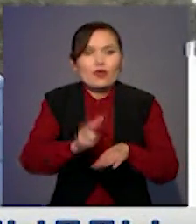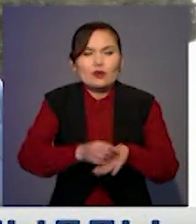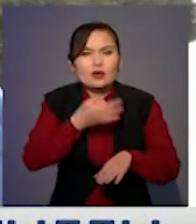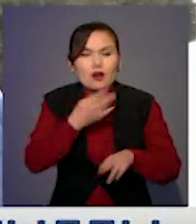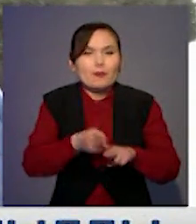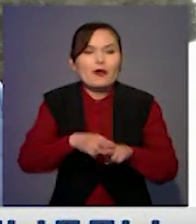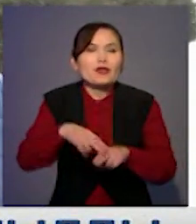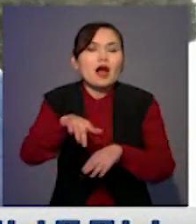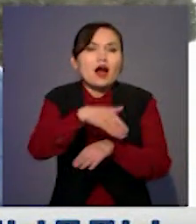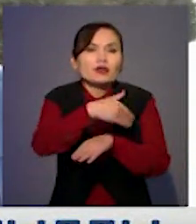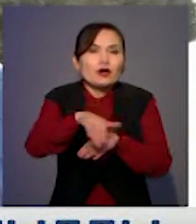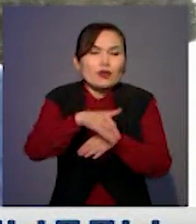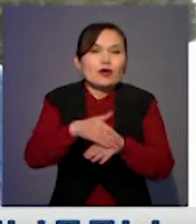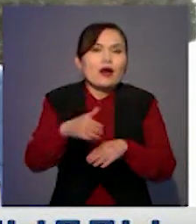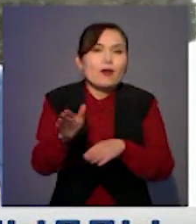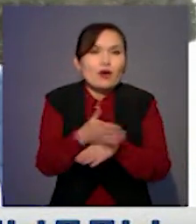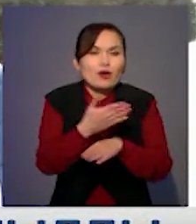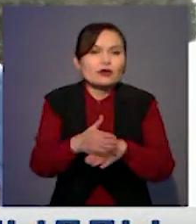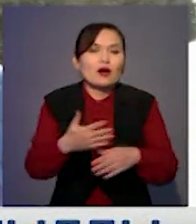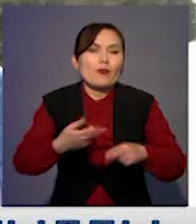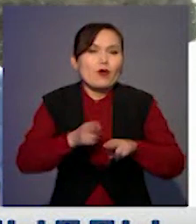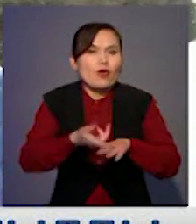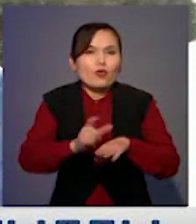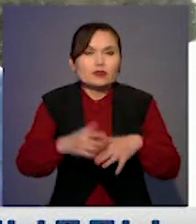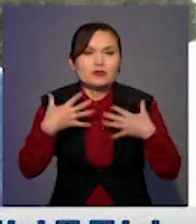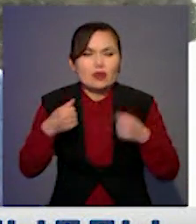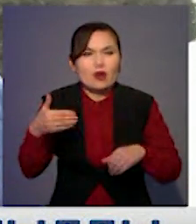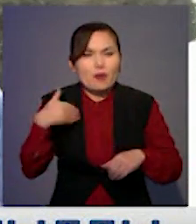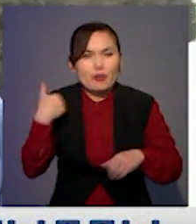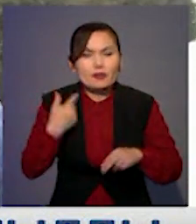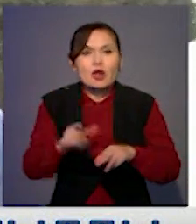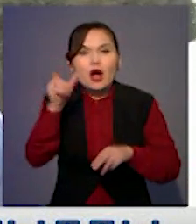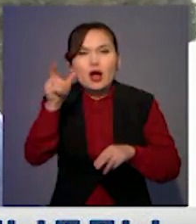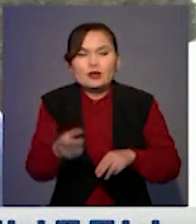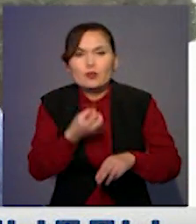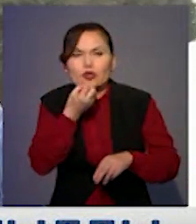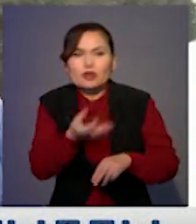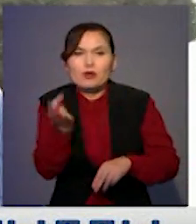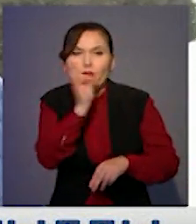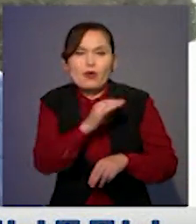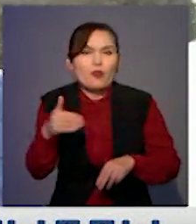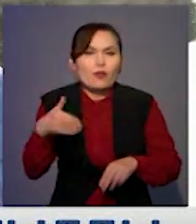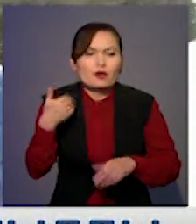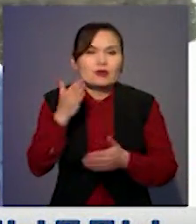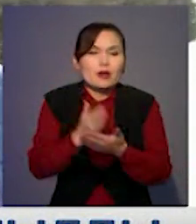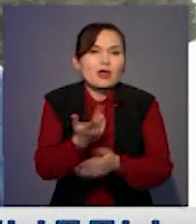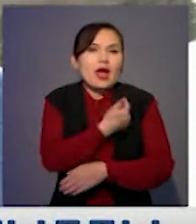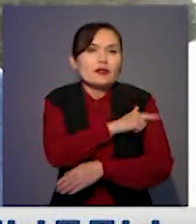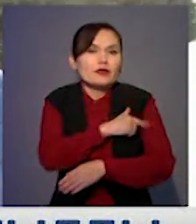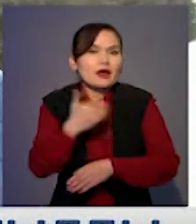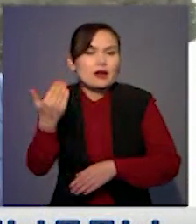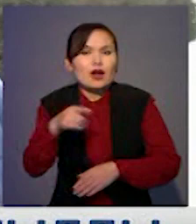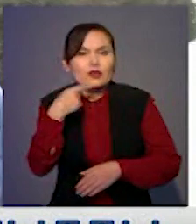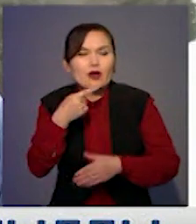Таза ауада серуендеп, жүрек ырғағын қалпына келтіресің. Жалпы адам денсаулығына оң әсерін тигізеді. Дәрігерлердің айтуынша,